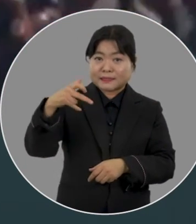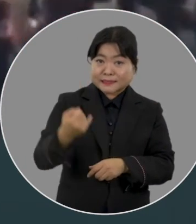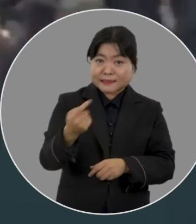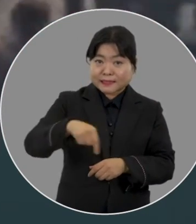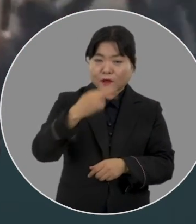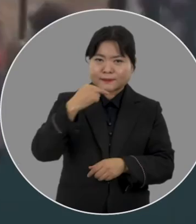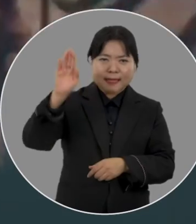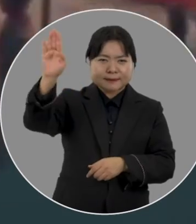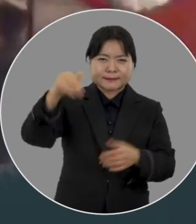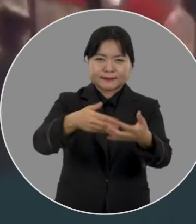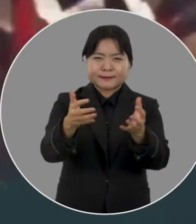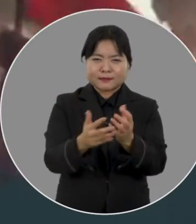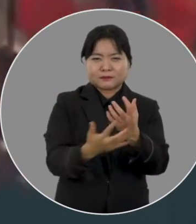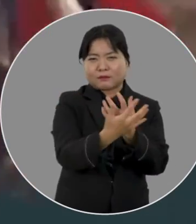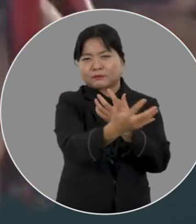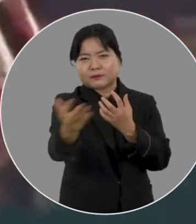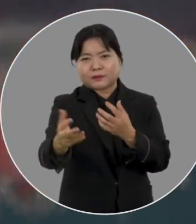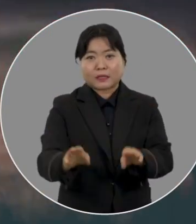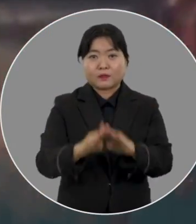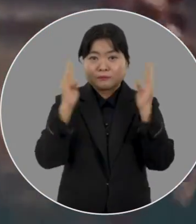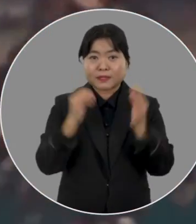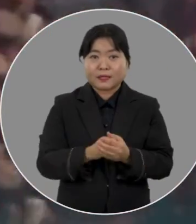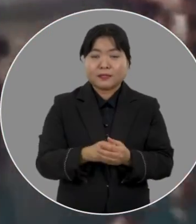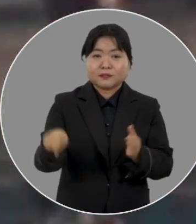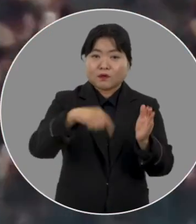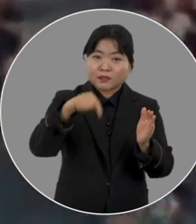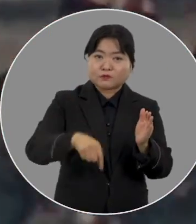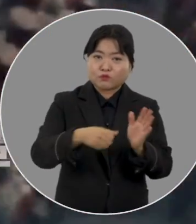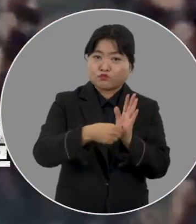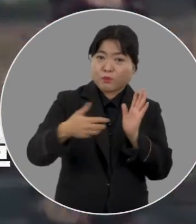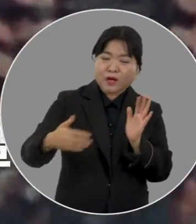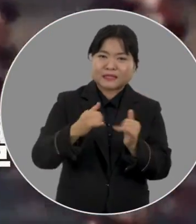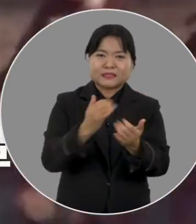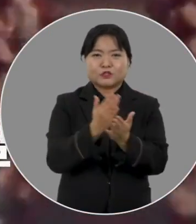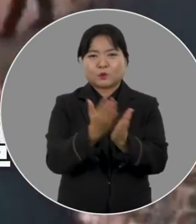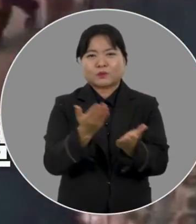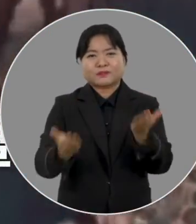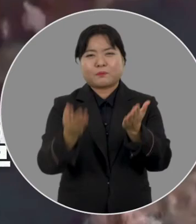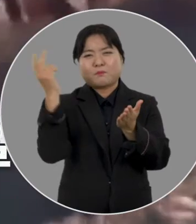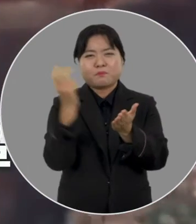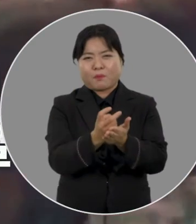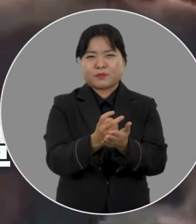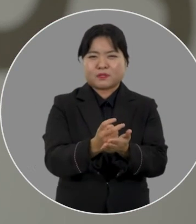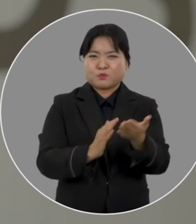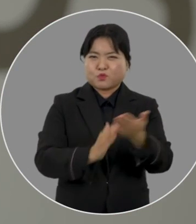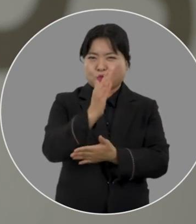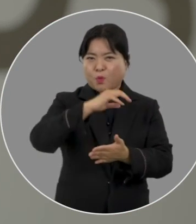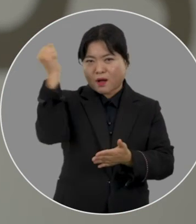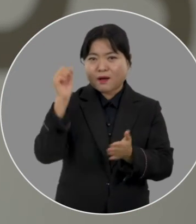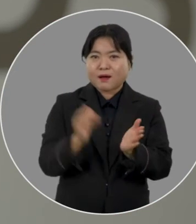나치당 전당대회가 열립니다. 그리고 여기에서 그 유명한 인종차별법이 통과가 되죠.